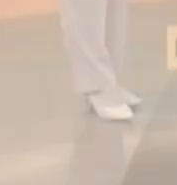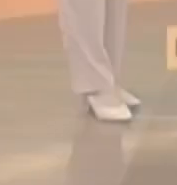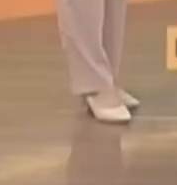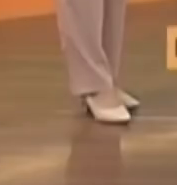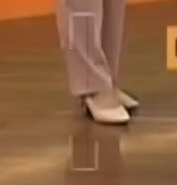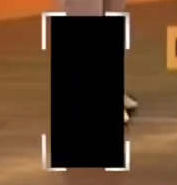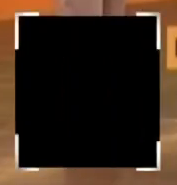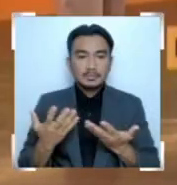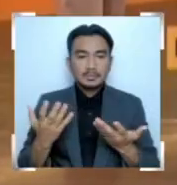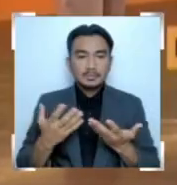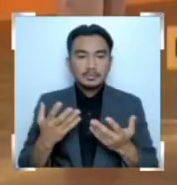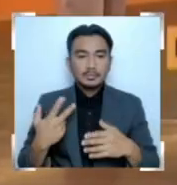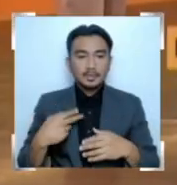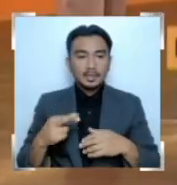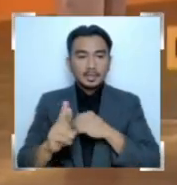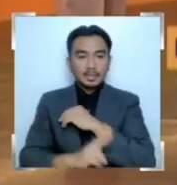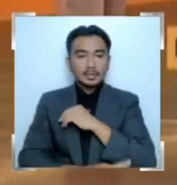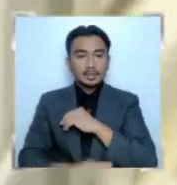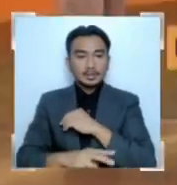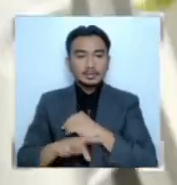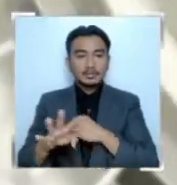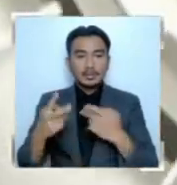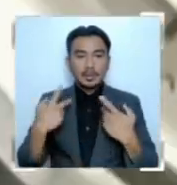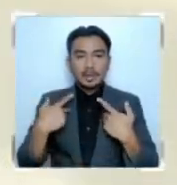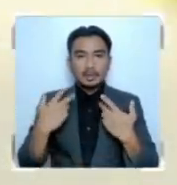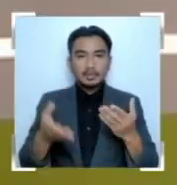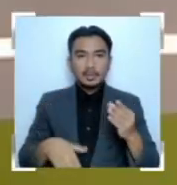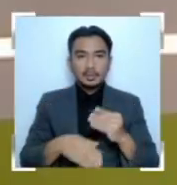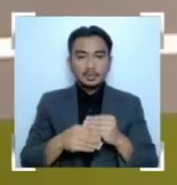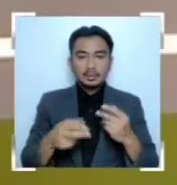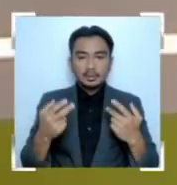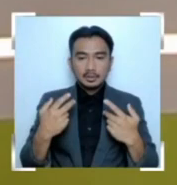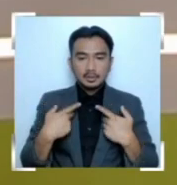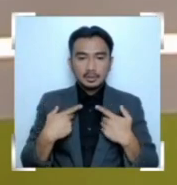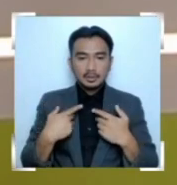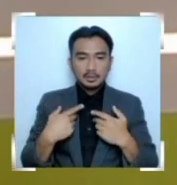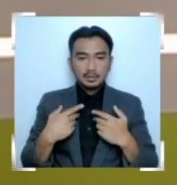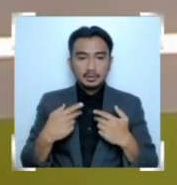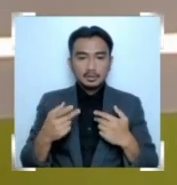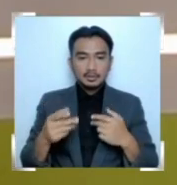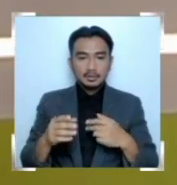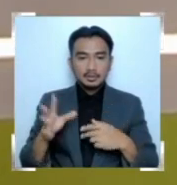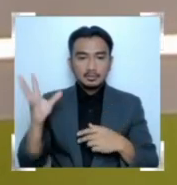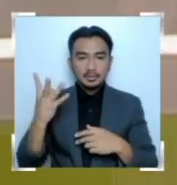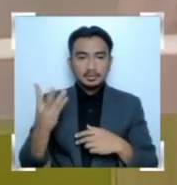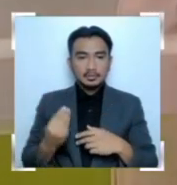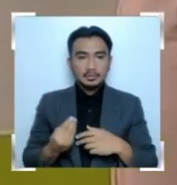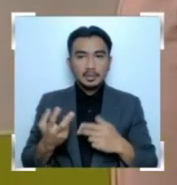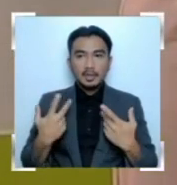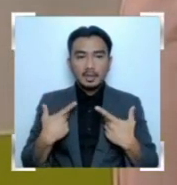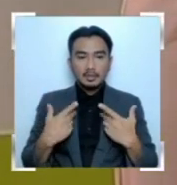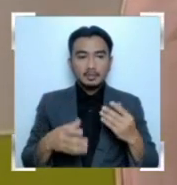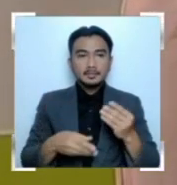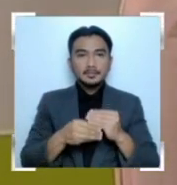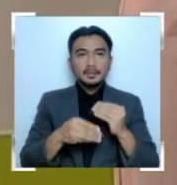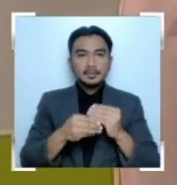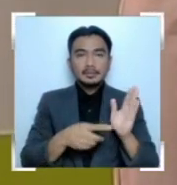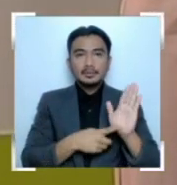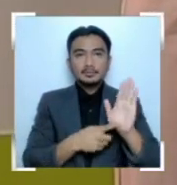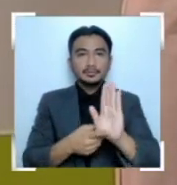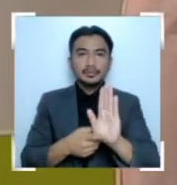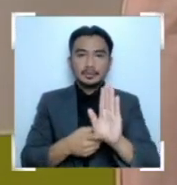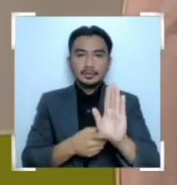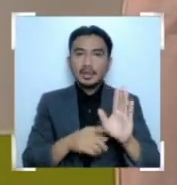Tagalog. Kasabay kasi ng paglulunsad ng ating Batangas Regional TV Station, sa himpapawid na rin ang